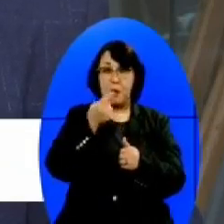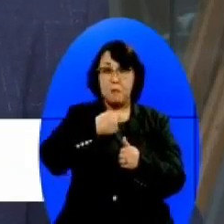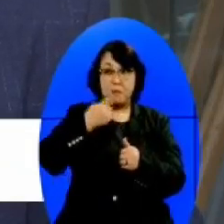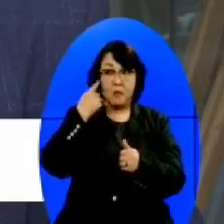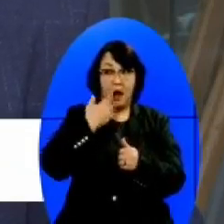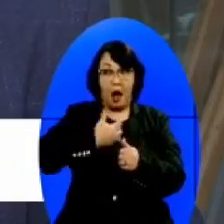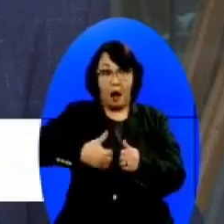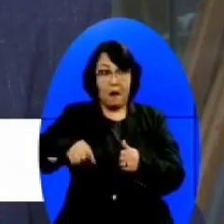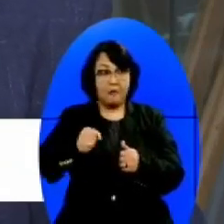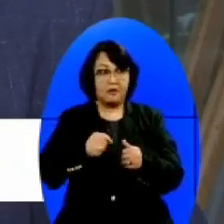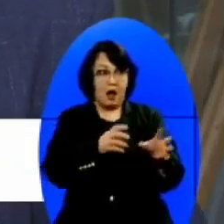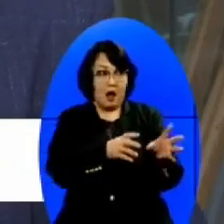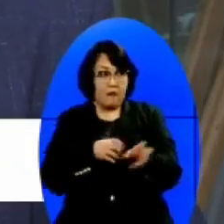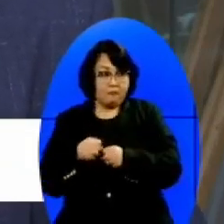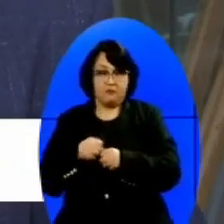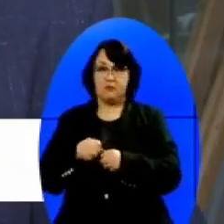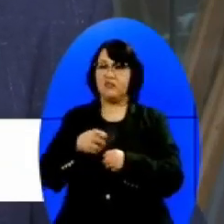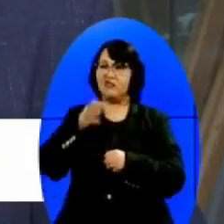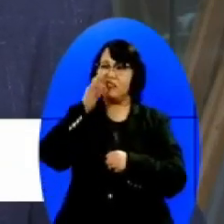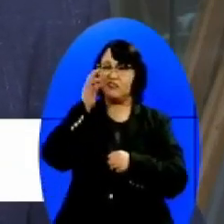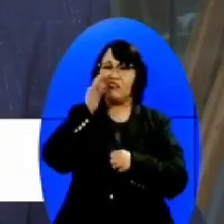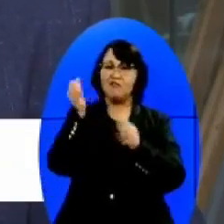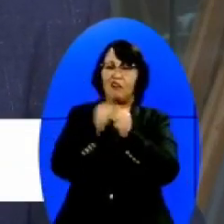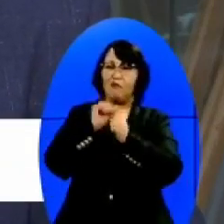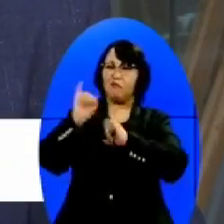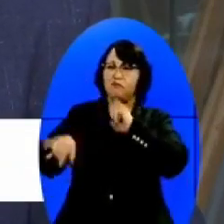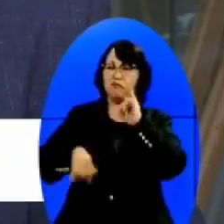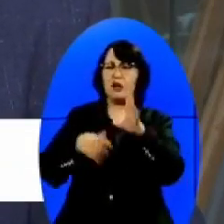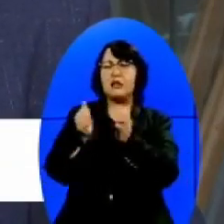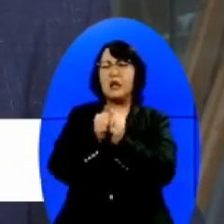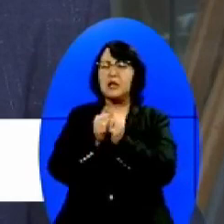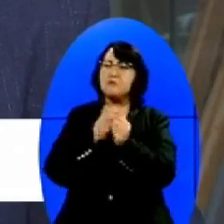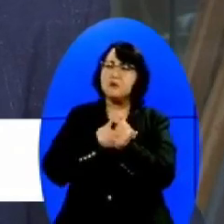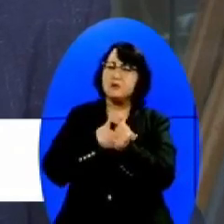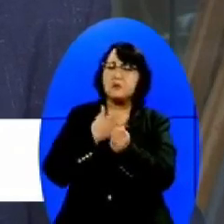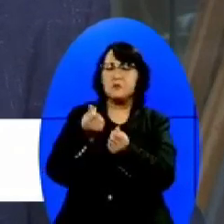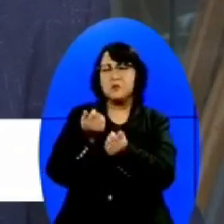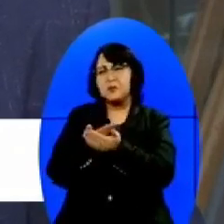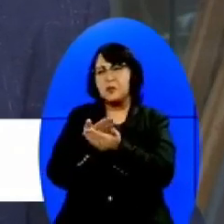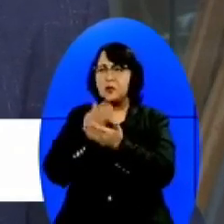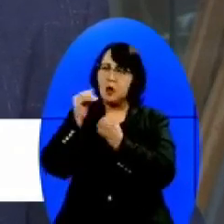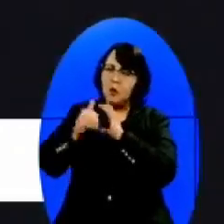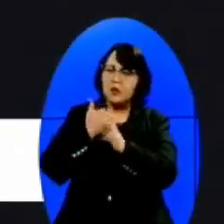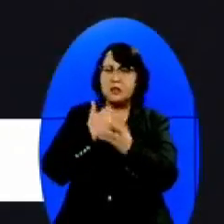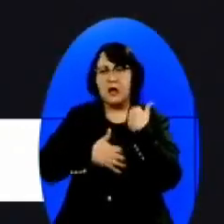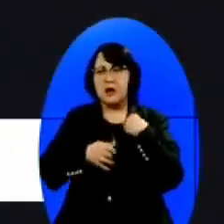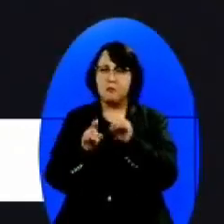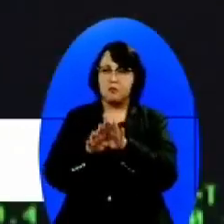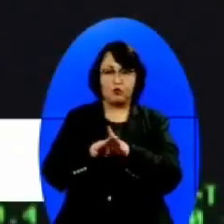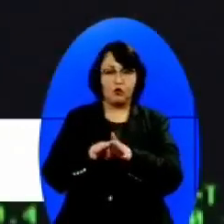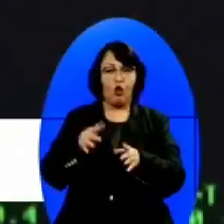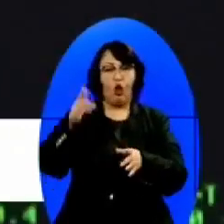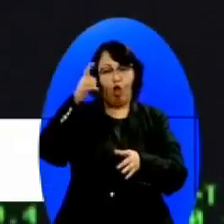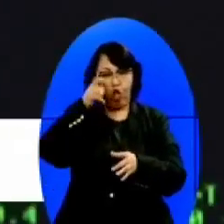хуурам эхлэх замаар мөнгө залих ийм хэрэгүүд бол нэлээд төгөөмөл гарч байгаа юм л да. Энэ хаяг руу ороод